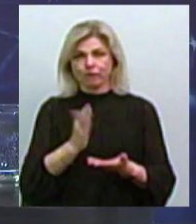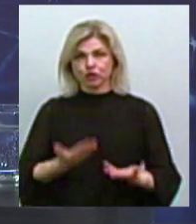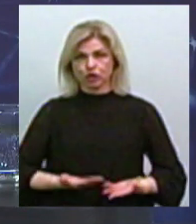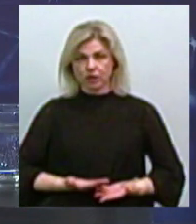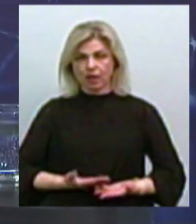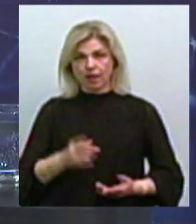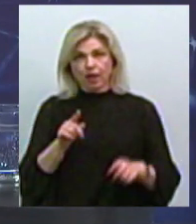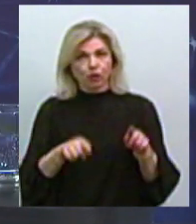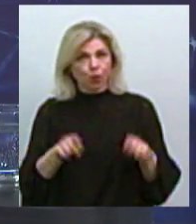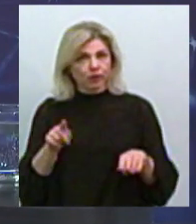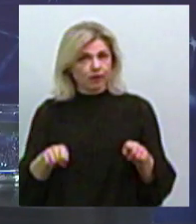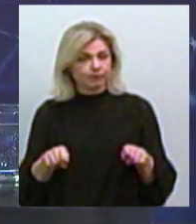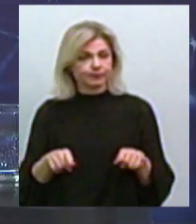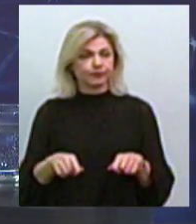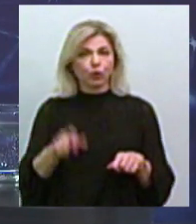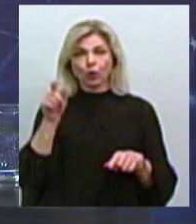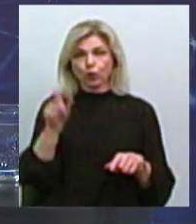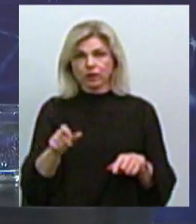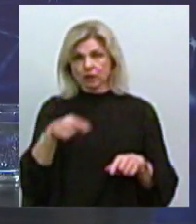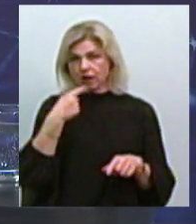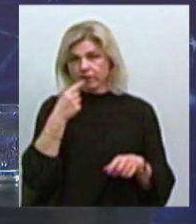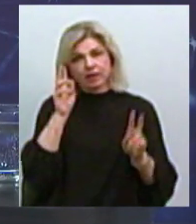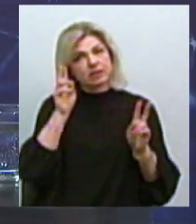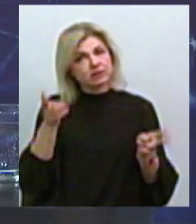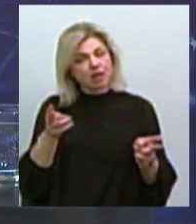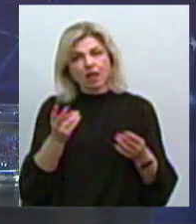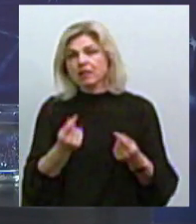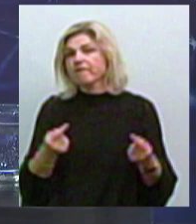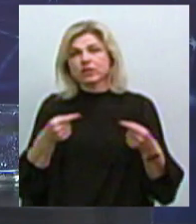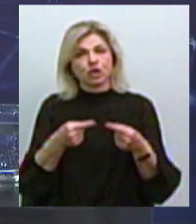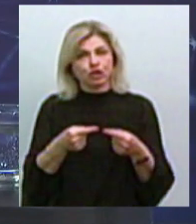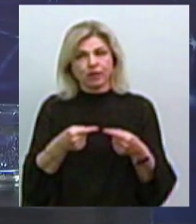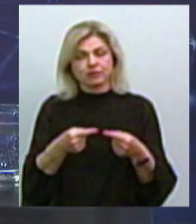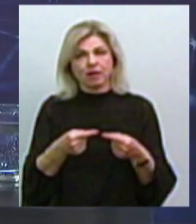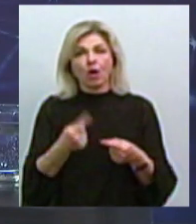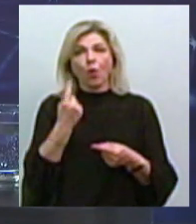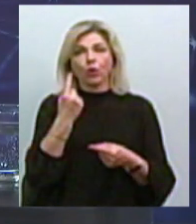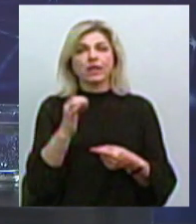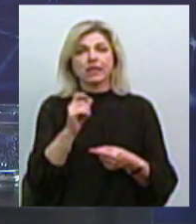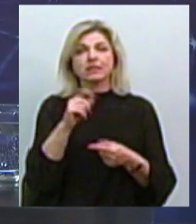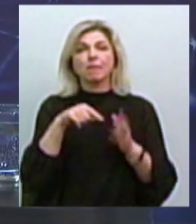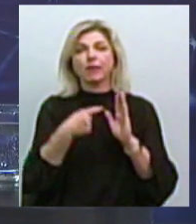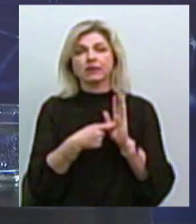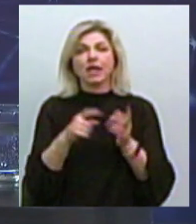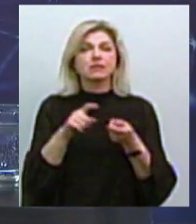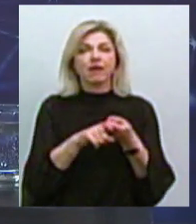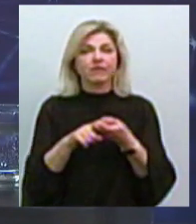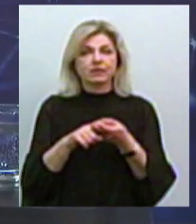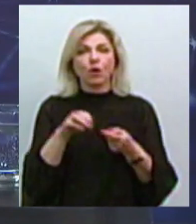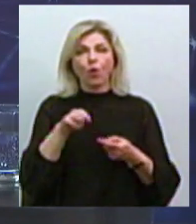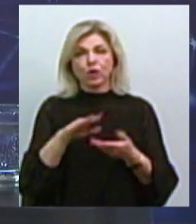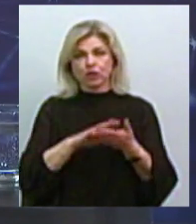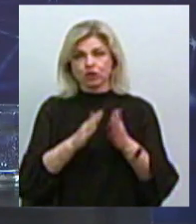іноді от людина каже, не знаю, не визначилась. Одним із питань, ну, в залежності від ситуації. Тобто все